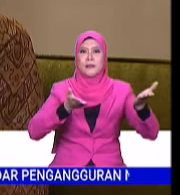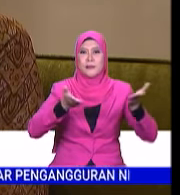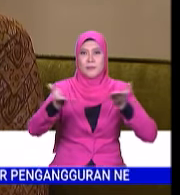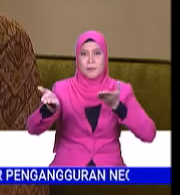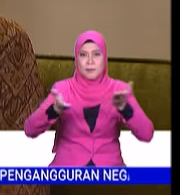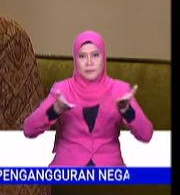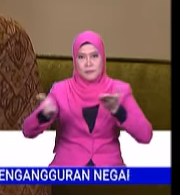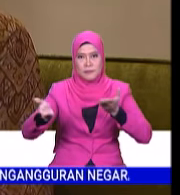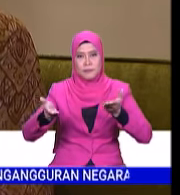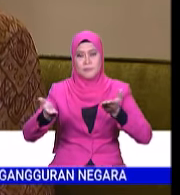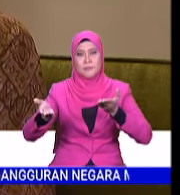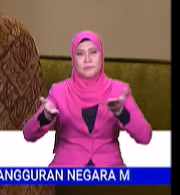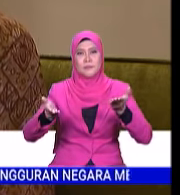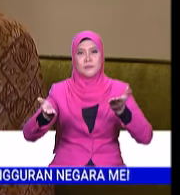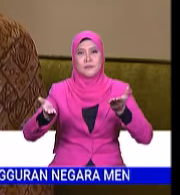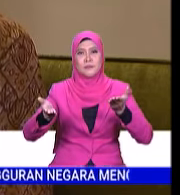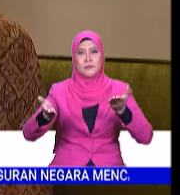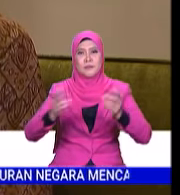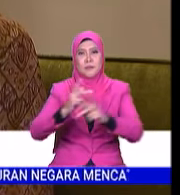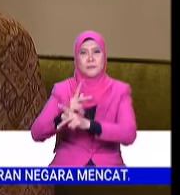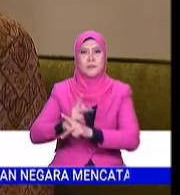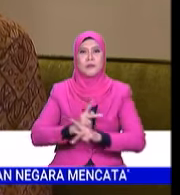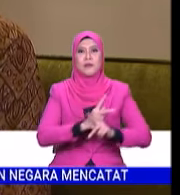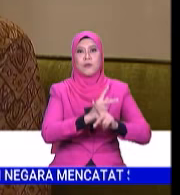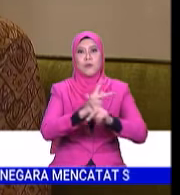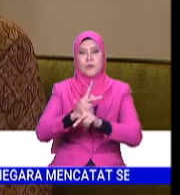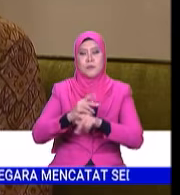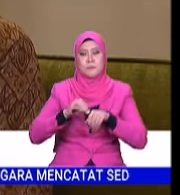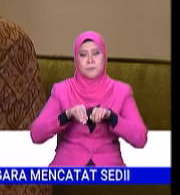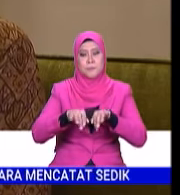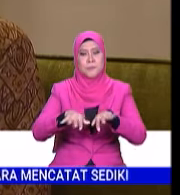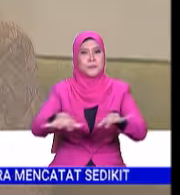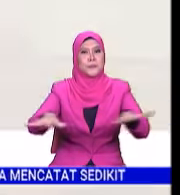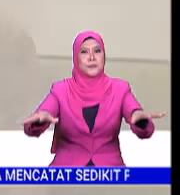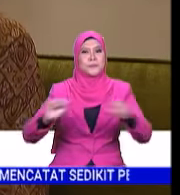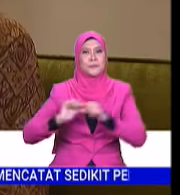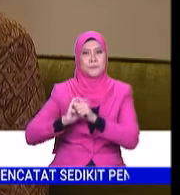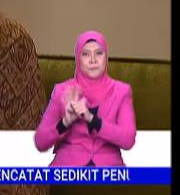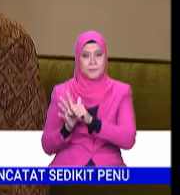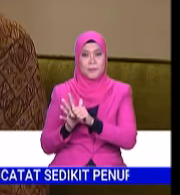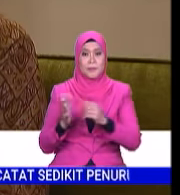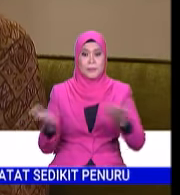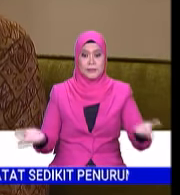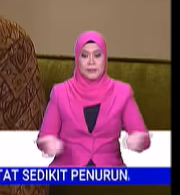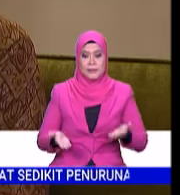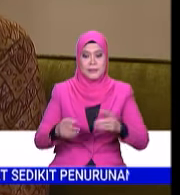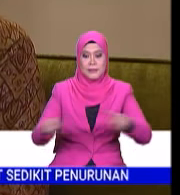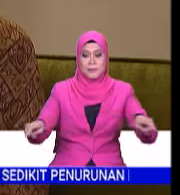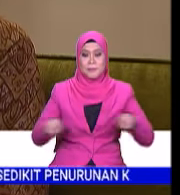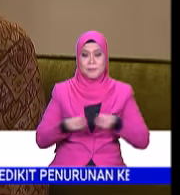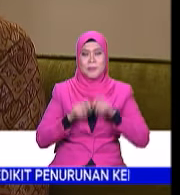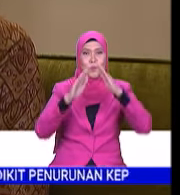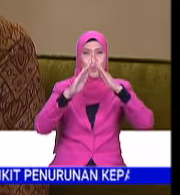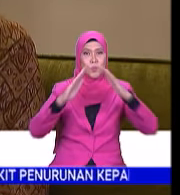perkhidmatan-perkhidmatan yang berkaitan dengan pengawalan penularan COVID-19. Tempat ini, rumah prihatin,